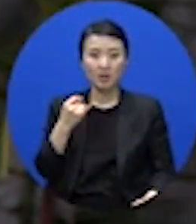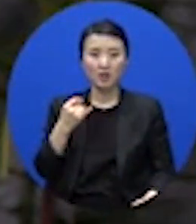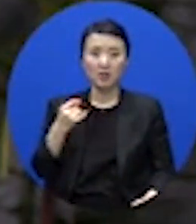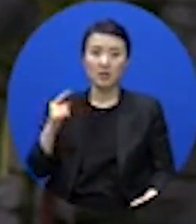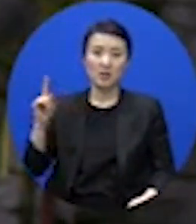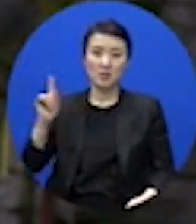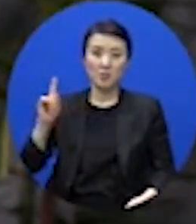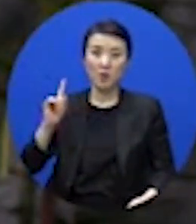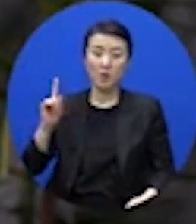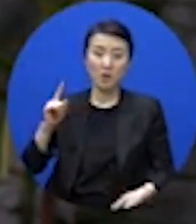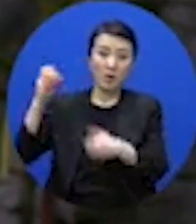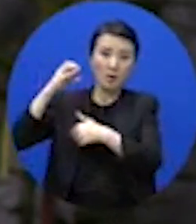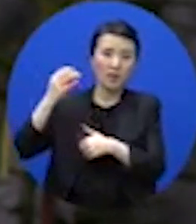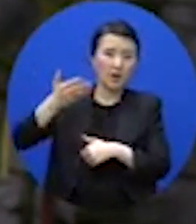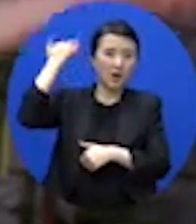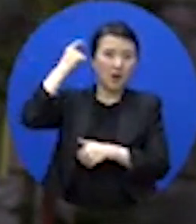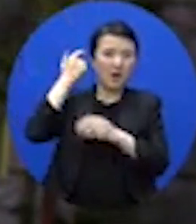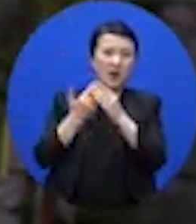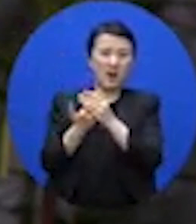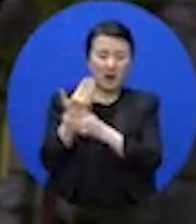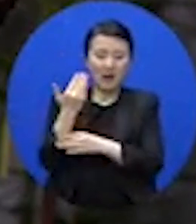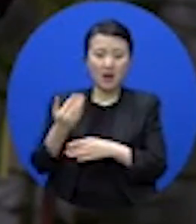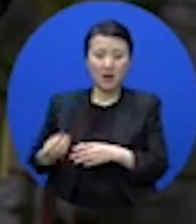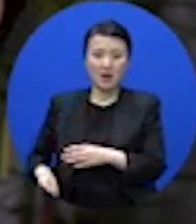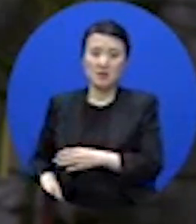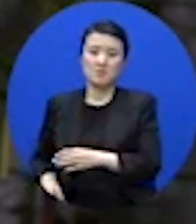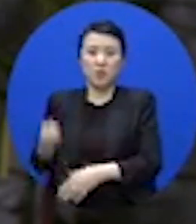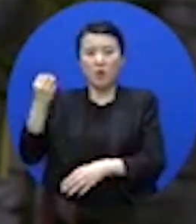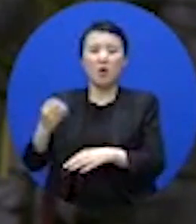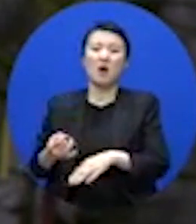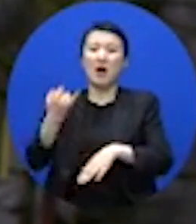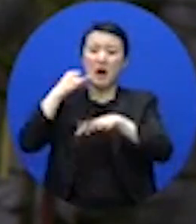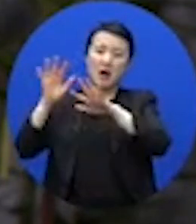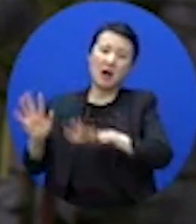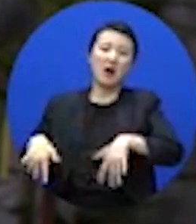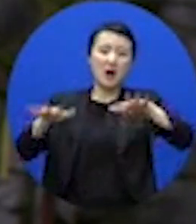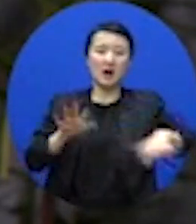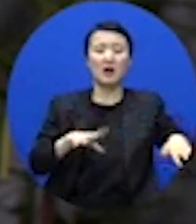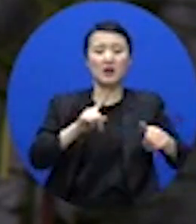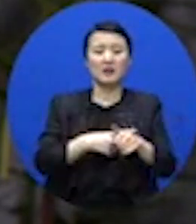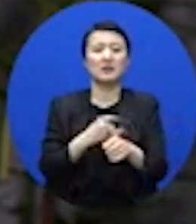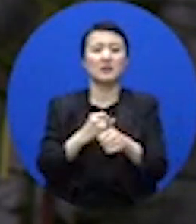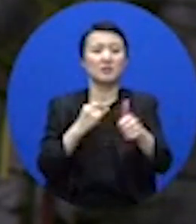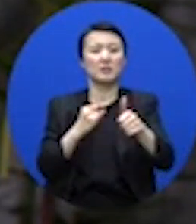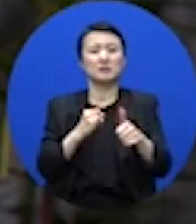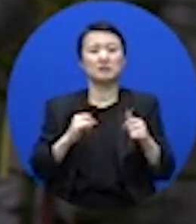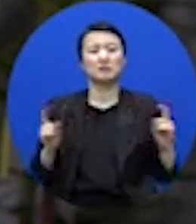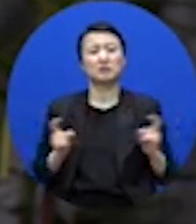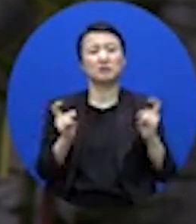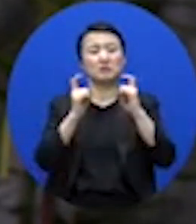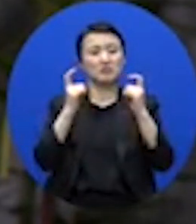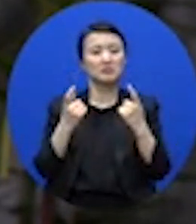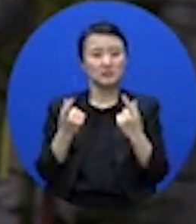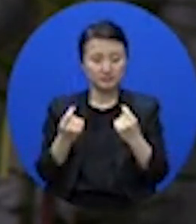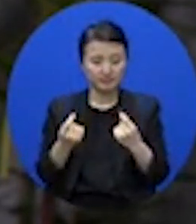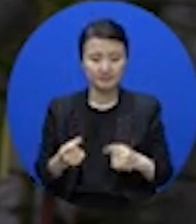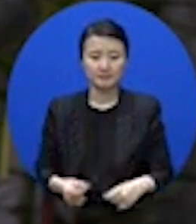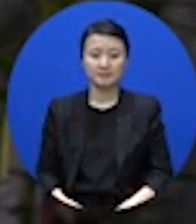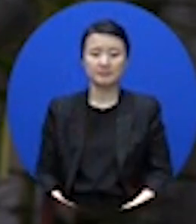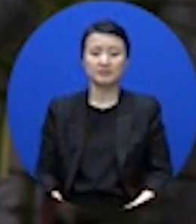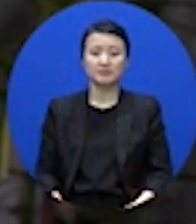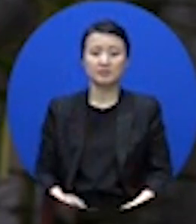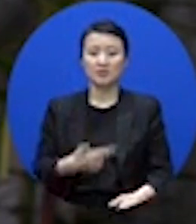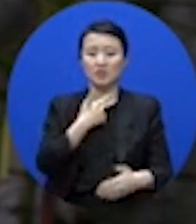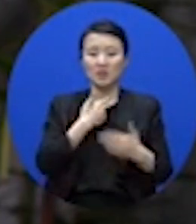거죠. 그럼 무의식이 확 올라와서 신랑한테 호황 할 수 있는 거죠. 그래서 비슷한 경험이 올라오면